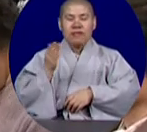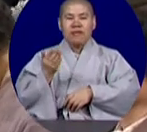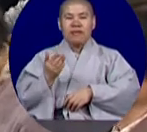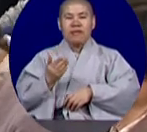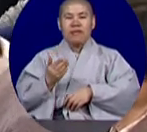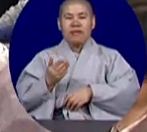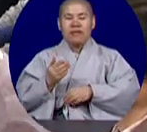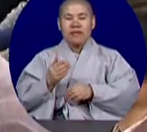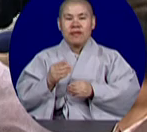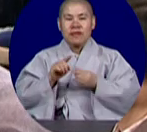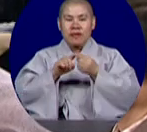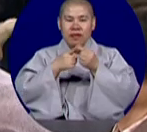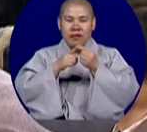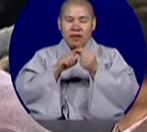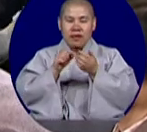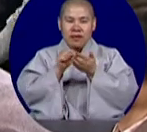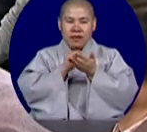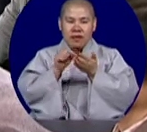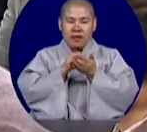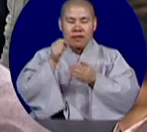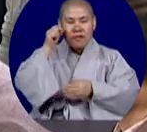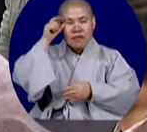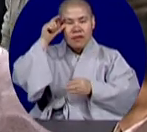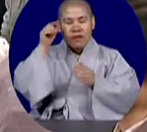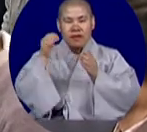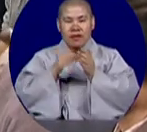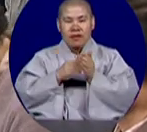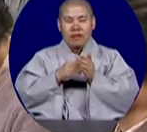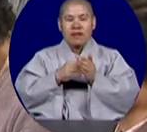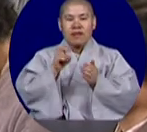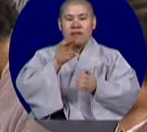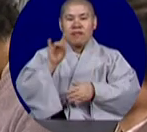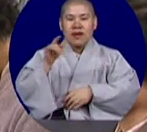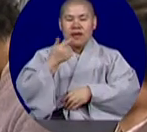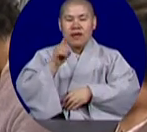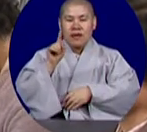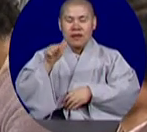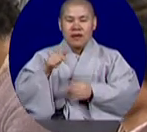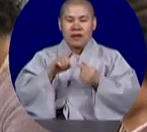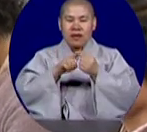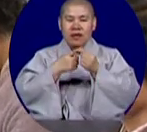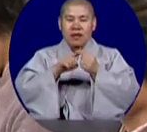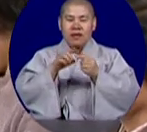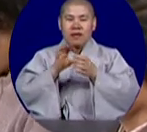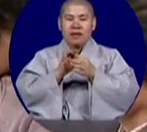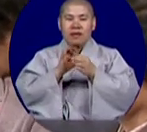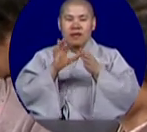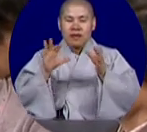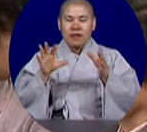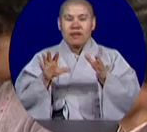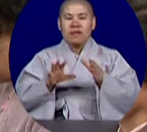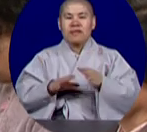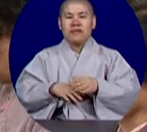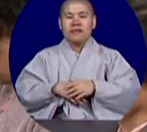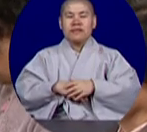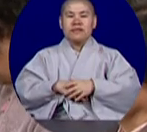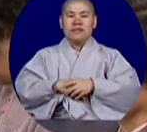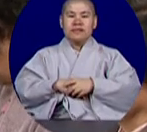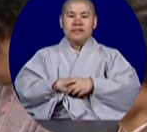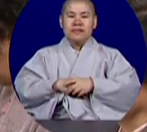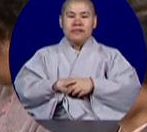맷자를 써서 뭐 해탈했고 무슨 뭐 낙자를 써서 그런 생각 억만년 해봐도 소용없는 거예요.